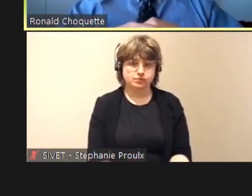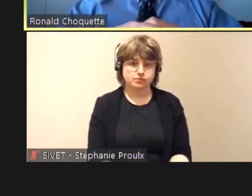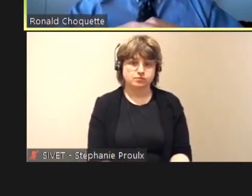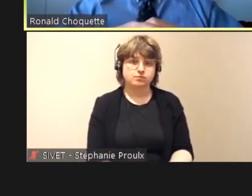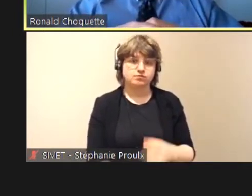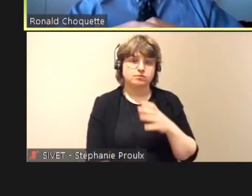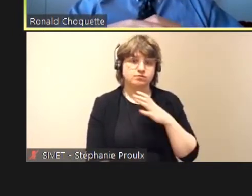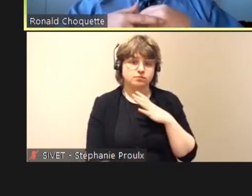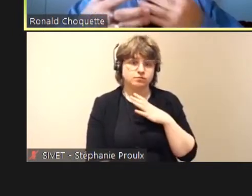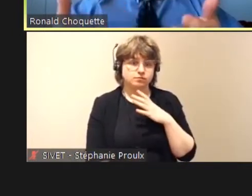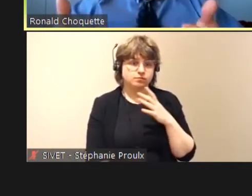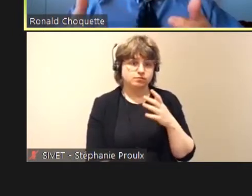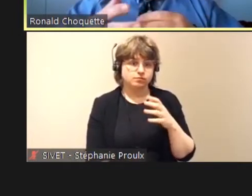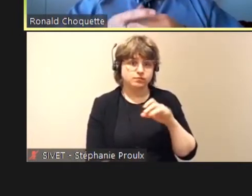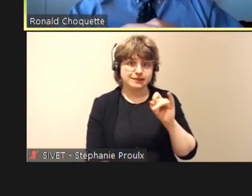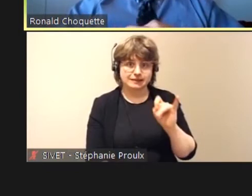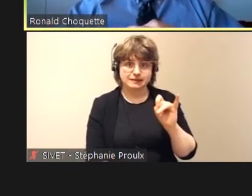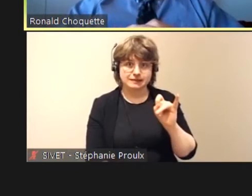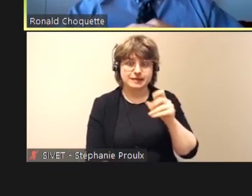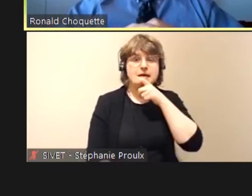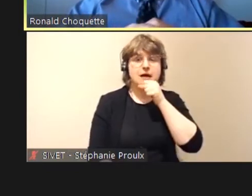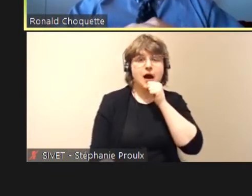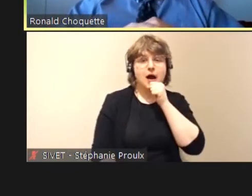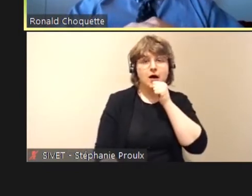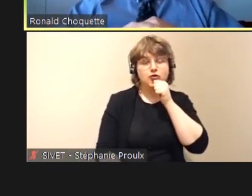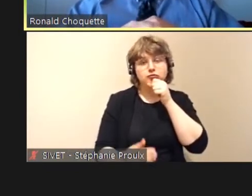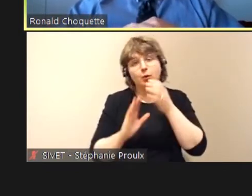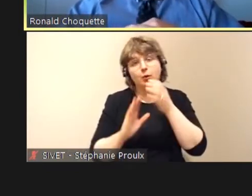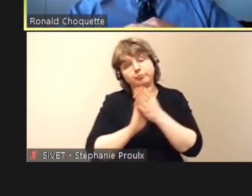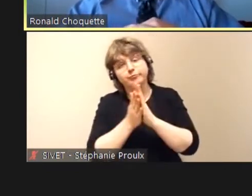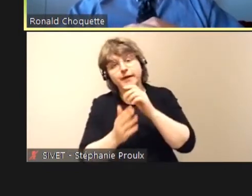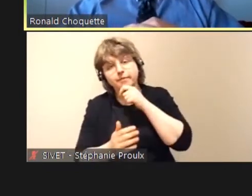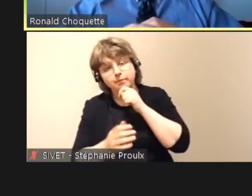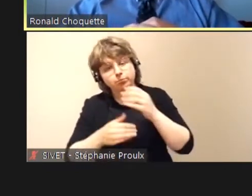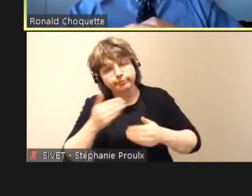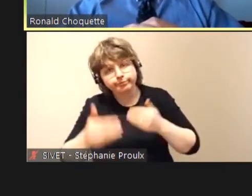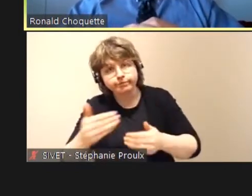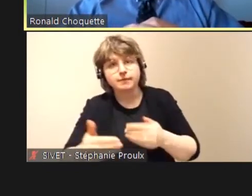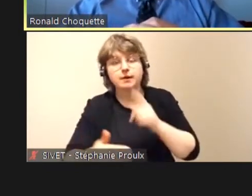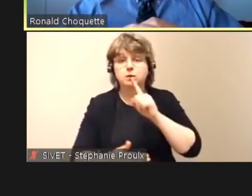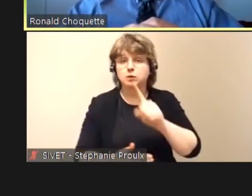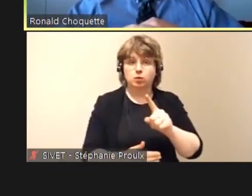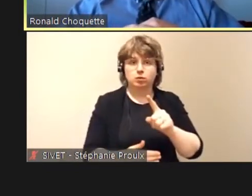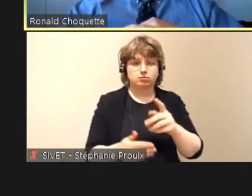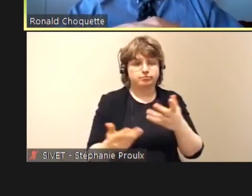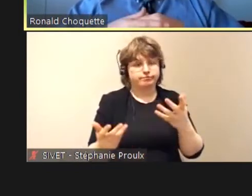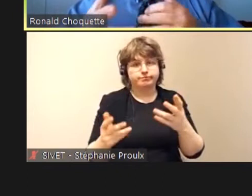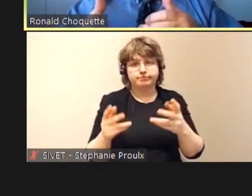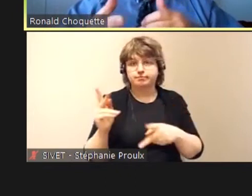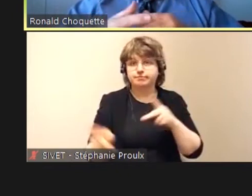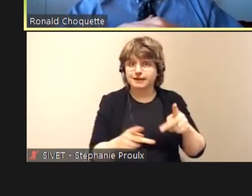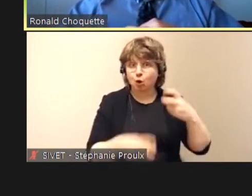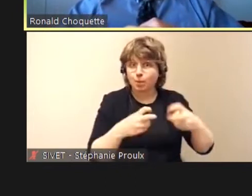Cependant, lorsqu'on augmente en âge, c'est évident que le nombre de personnes qui présentent un problème